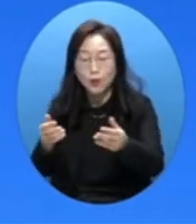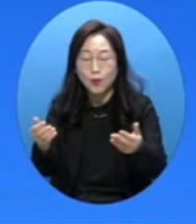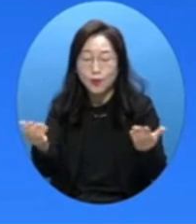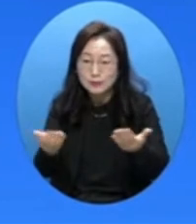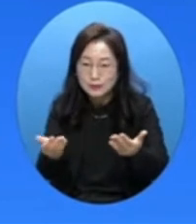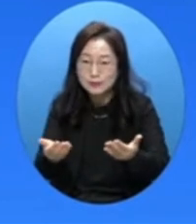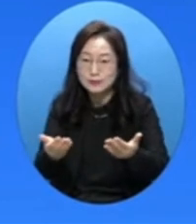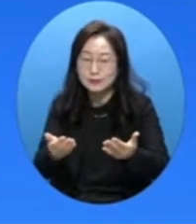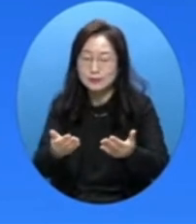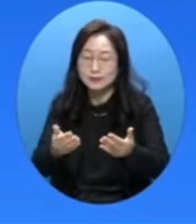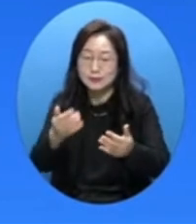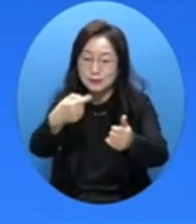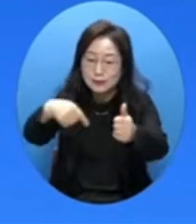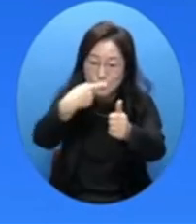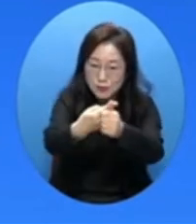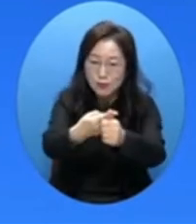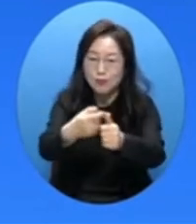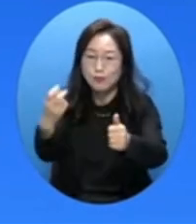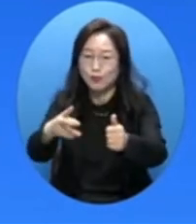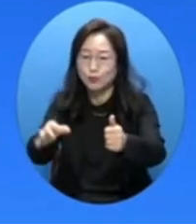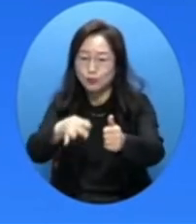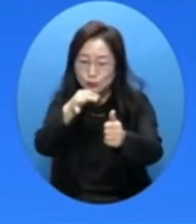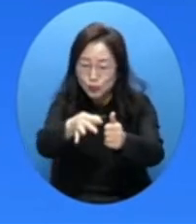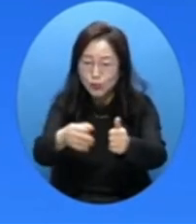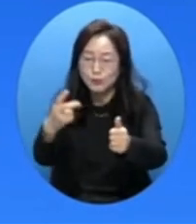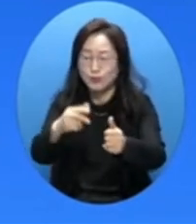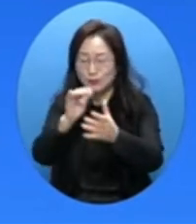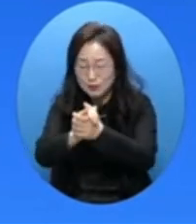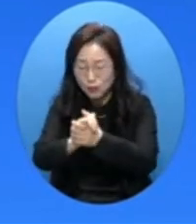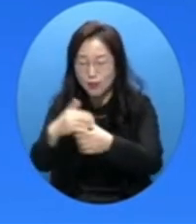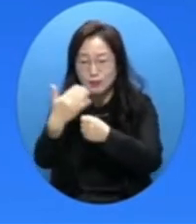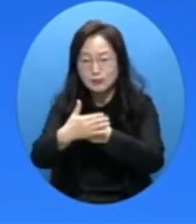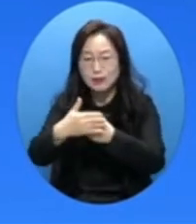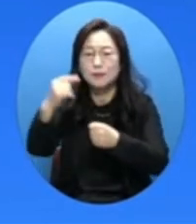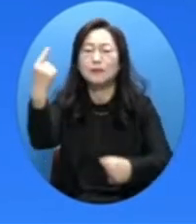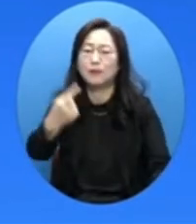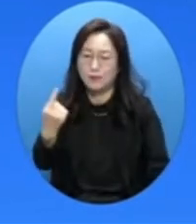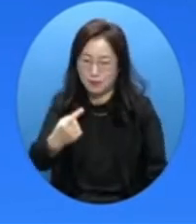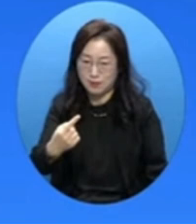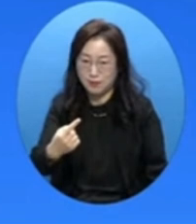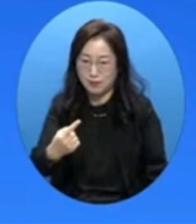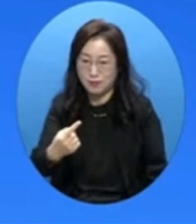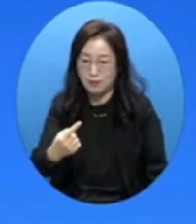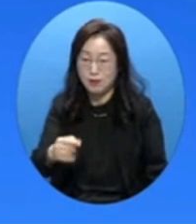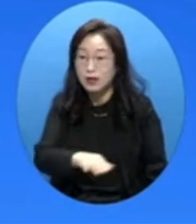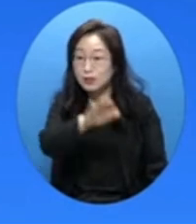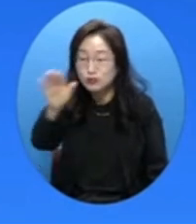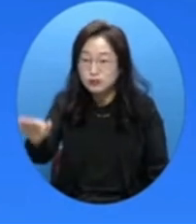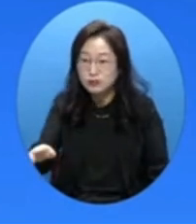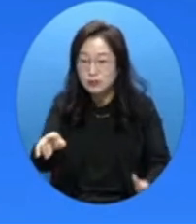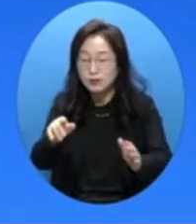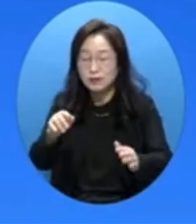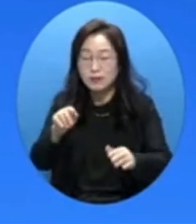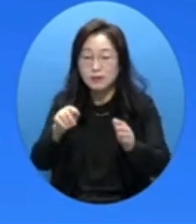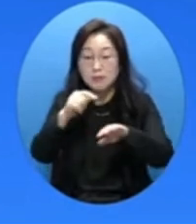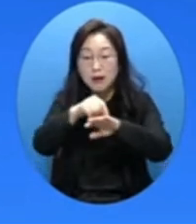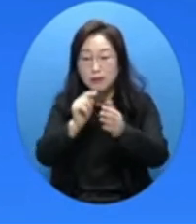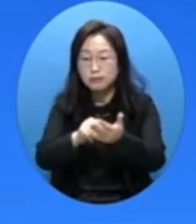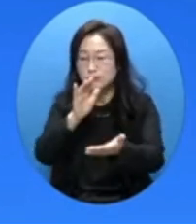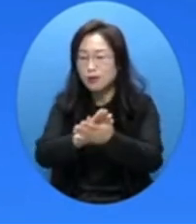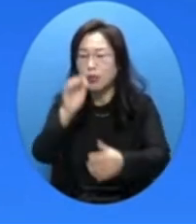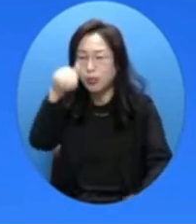시간을 내고 물질해서 참여하고 가서 기도하고 은혜 받고 돌아오던 데가 엊그제 같은데 우리가 그런 열정을 다 잃어버렸습니다.